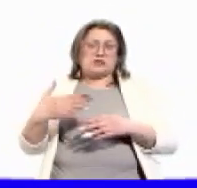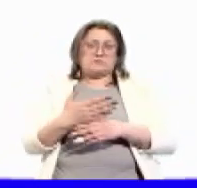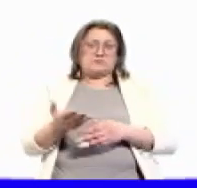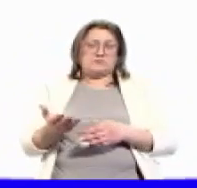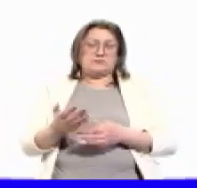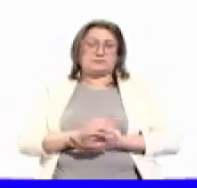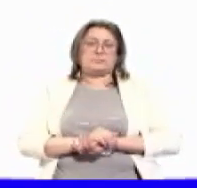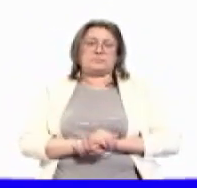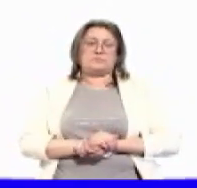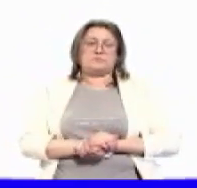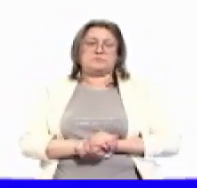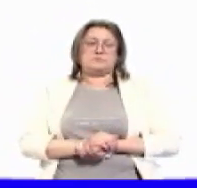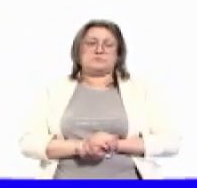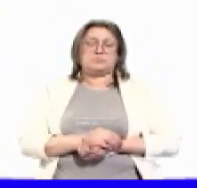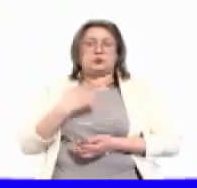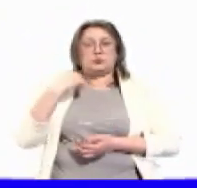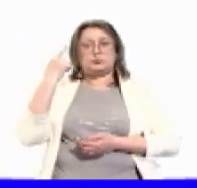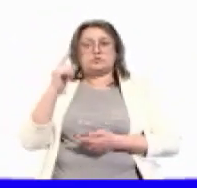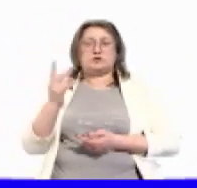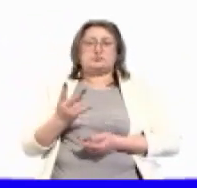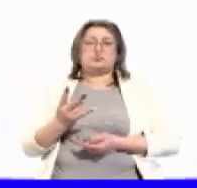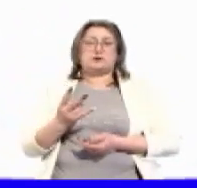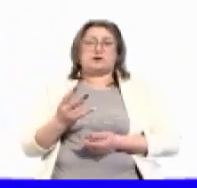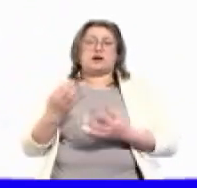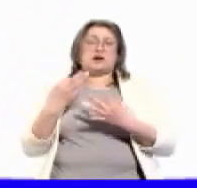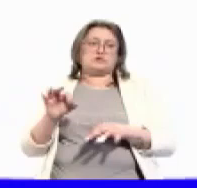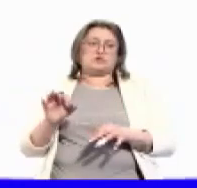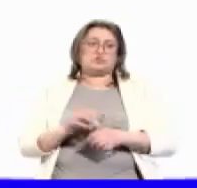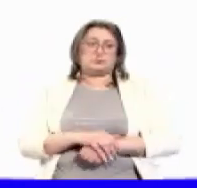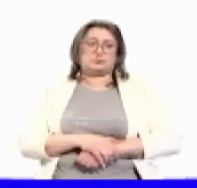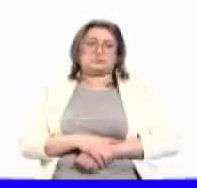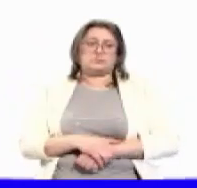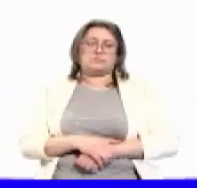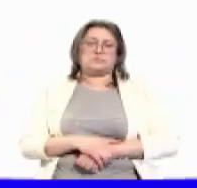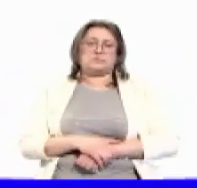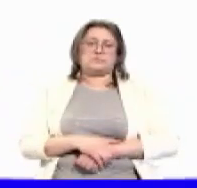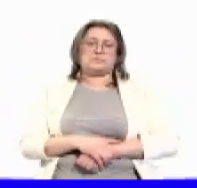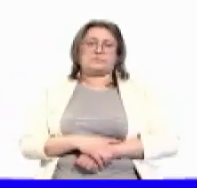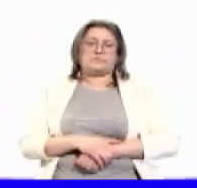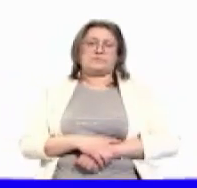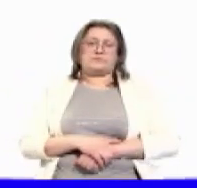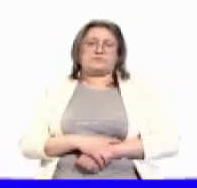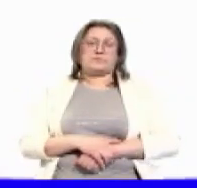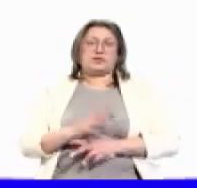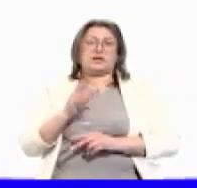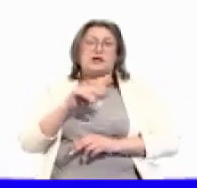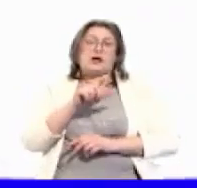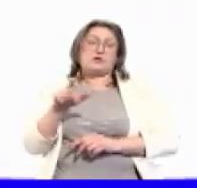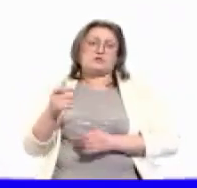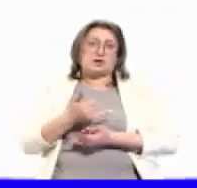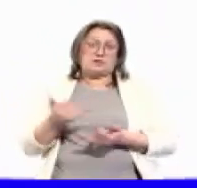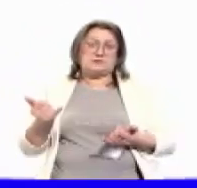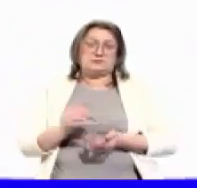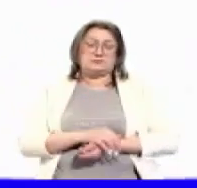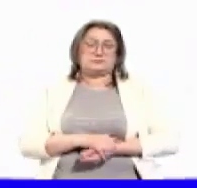Значит, балық тұншығып жатыр деген сөз. Ал енді шағын водоемдарда мысалы насос қойып не алып қалуға болады. Ал енді үлкен